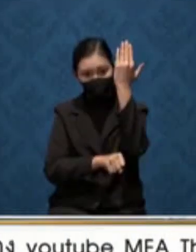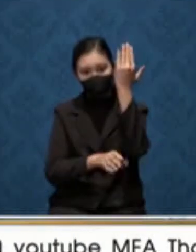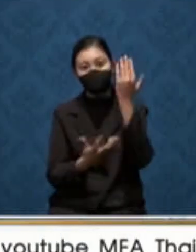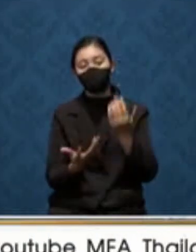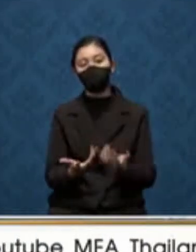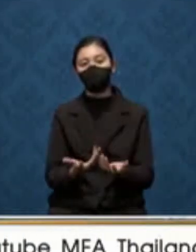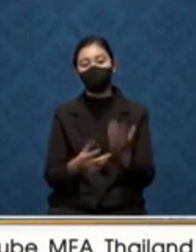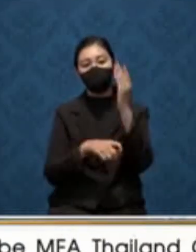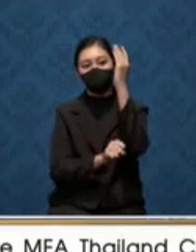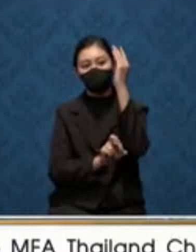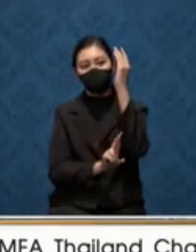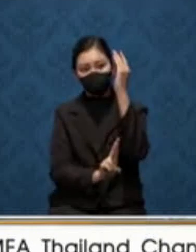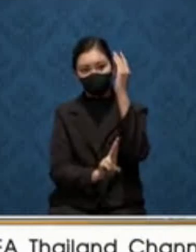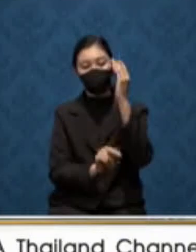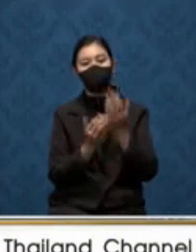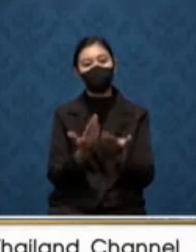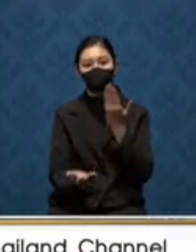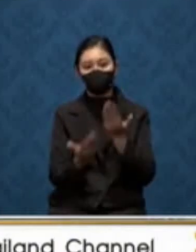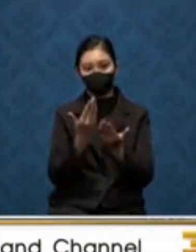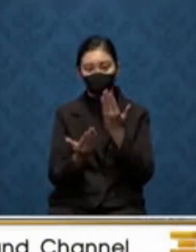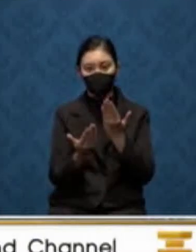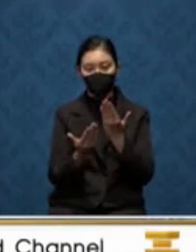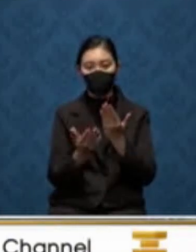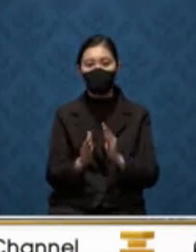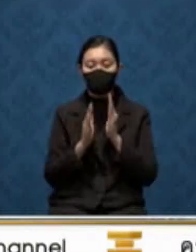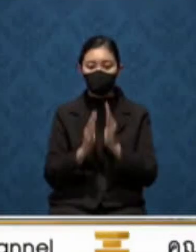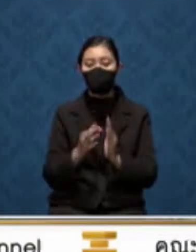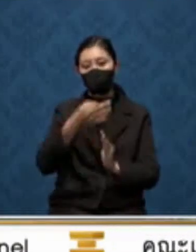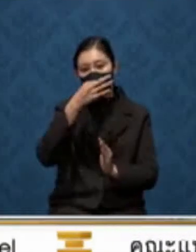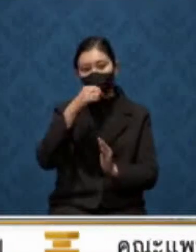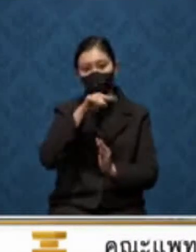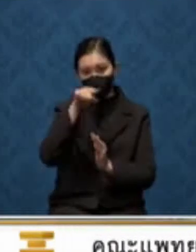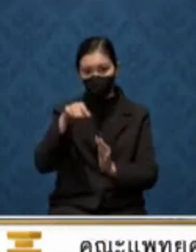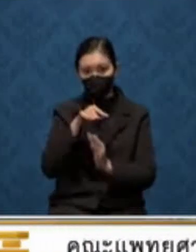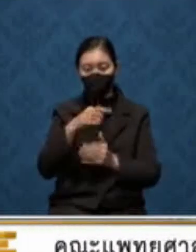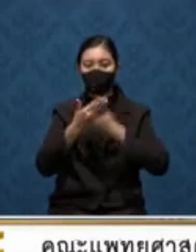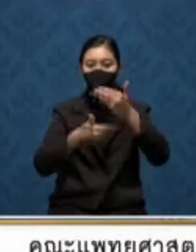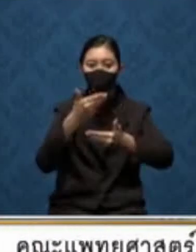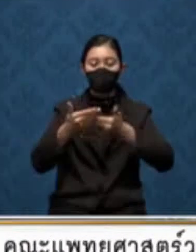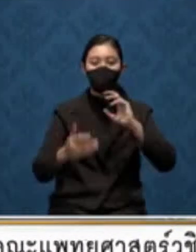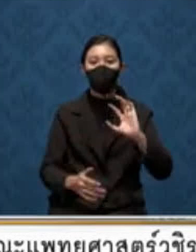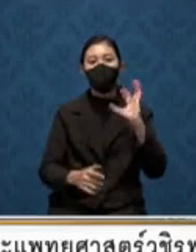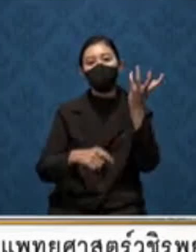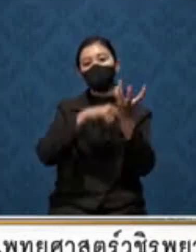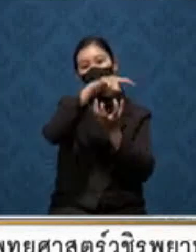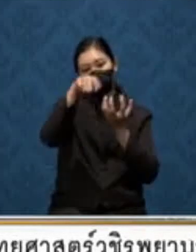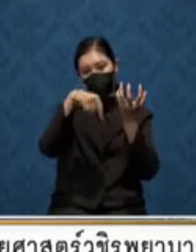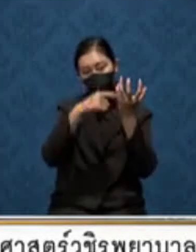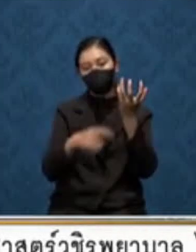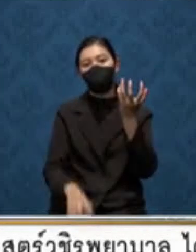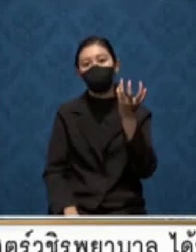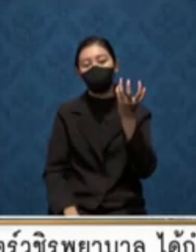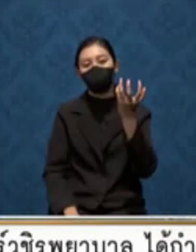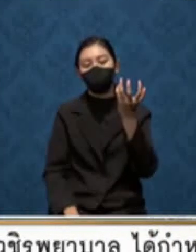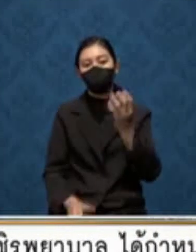ที่ไม่เปลยนแลงเลยรวมทั้งการที่จะต้องไปจดถะเบีนเป็ิทยบุคลทั้งทางทไม่มคามจำเป็นดัง